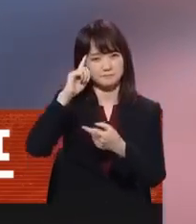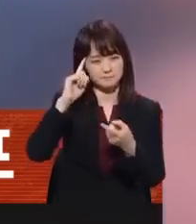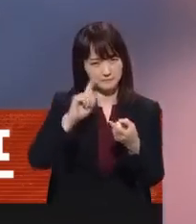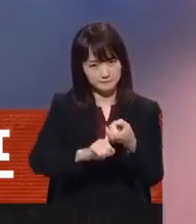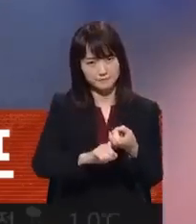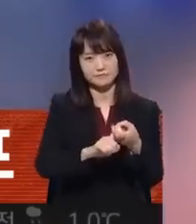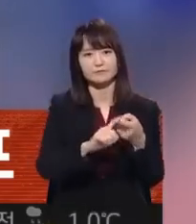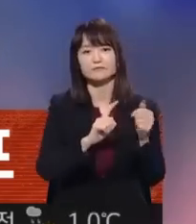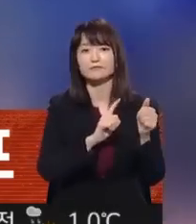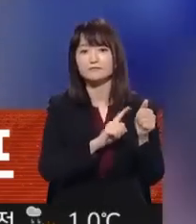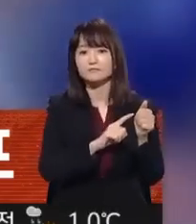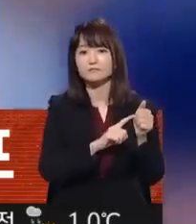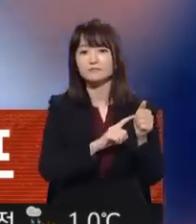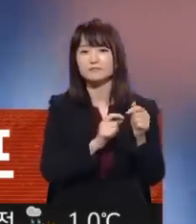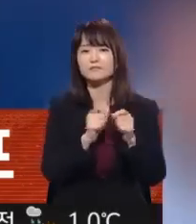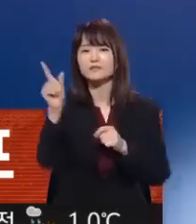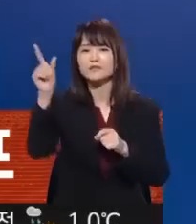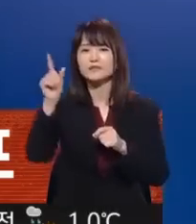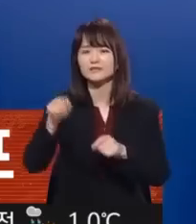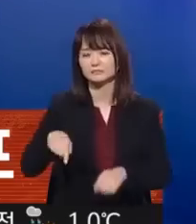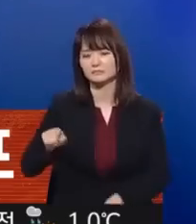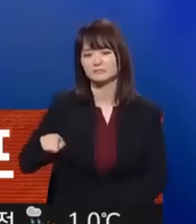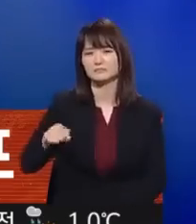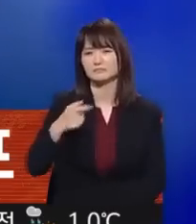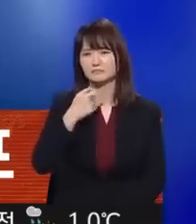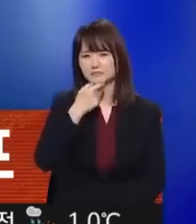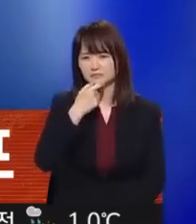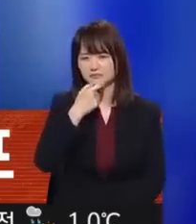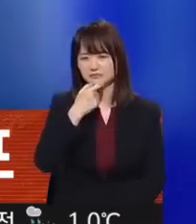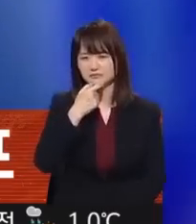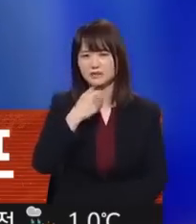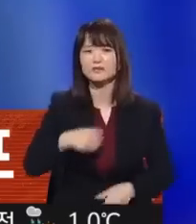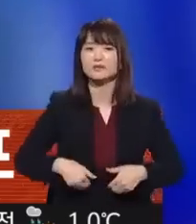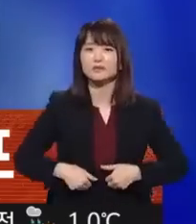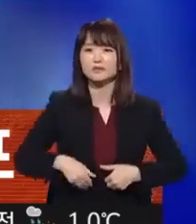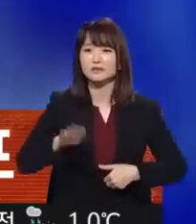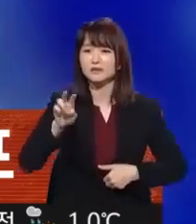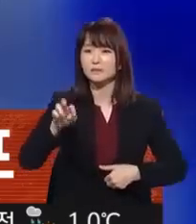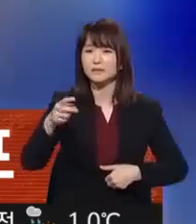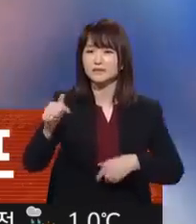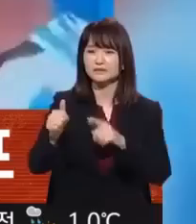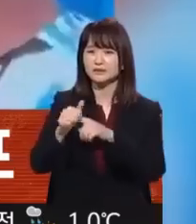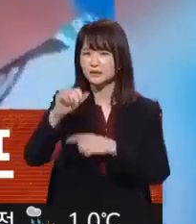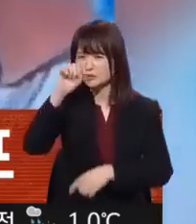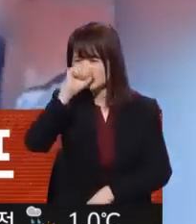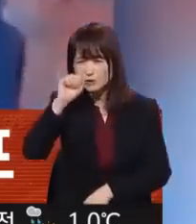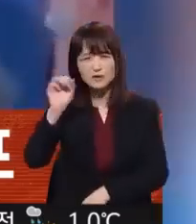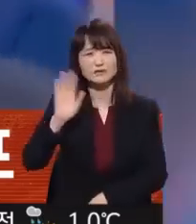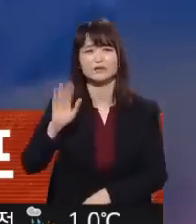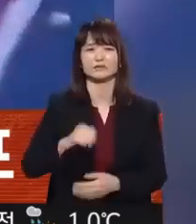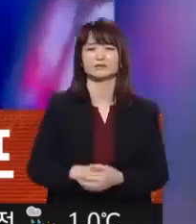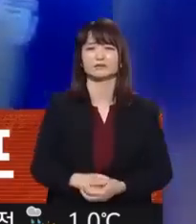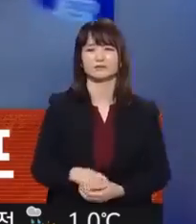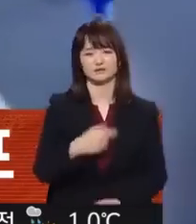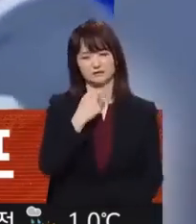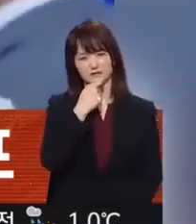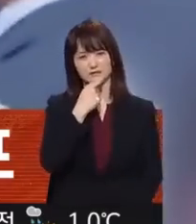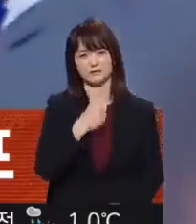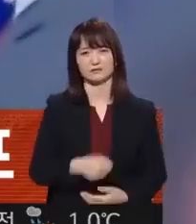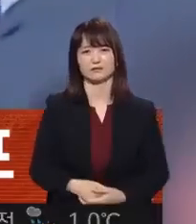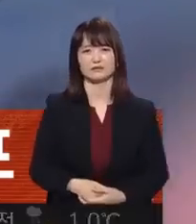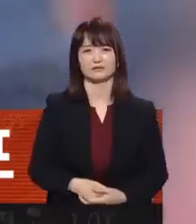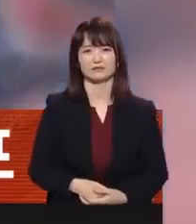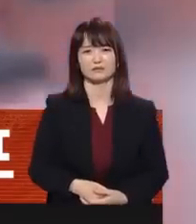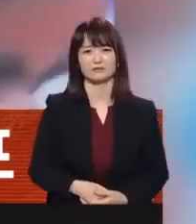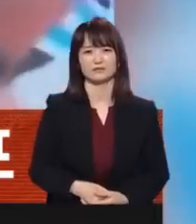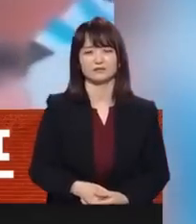받은 셈인데 근데 대부분 싫어요 버튼이 필요하다. 아. 메시가 좋아하지 않았다 등의 반응을 엄청 귀찮아하고 있어요. 싫어하잖아요. 근데 이뿐만이